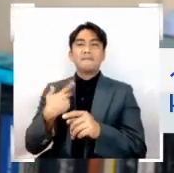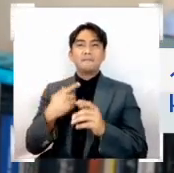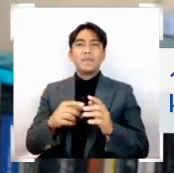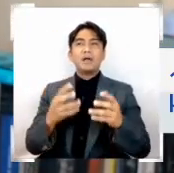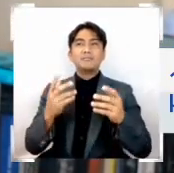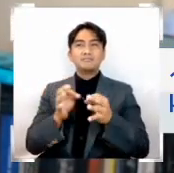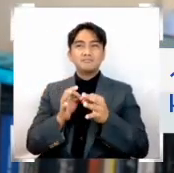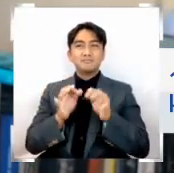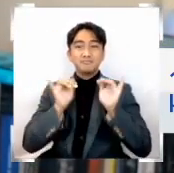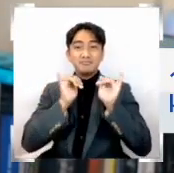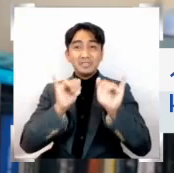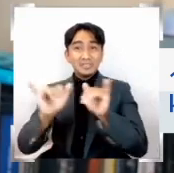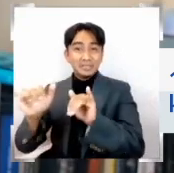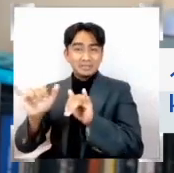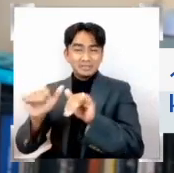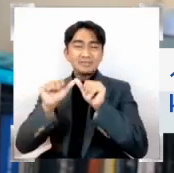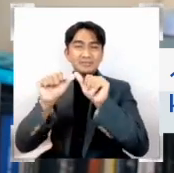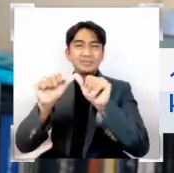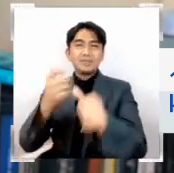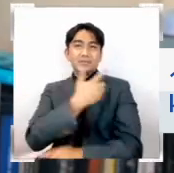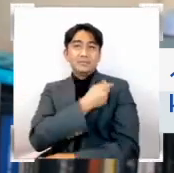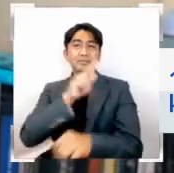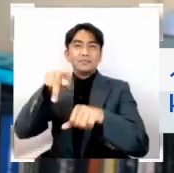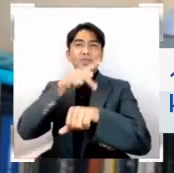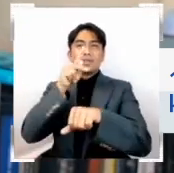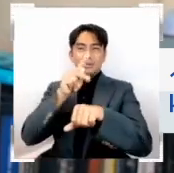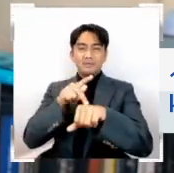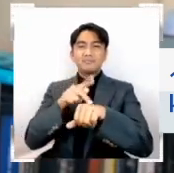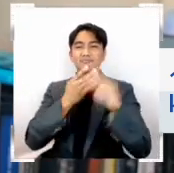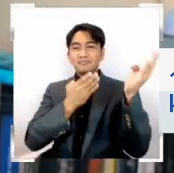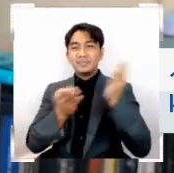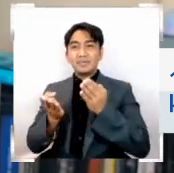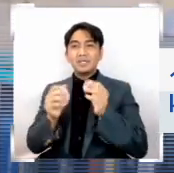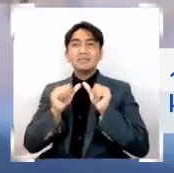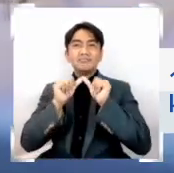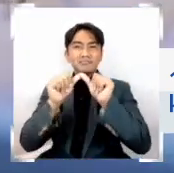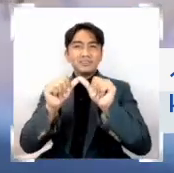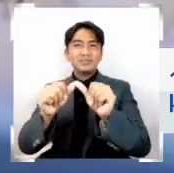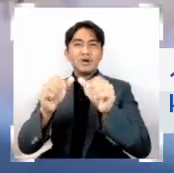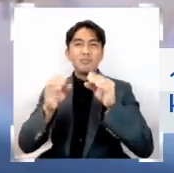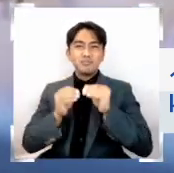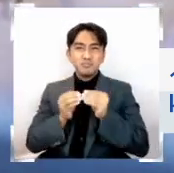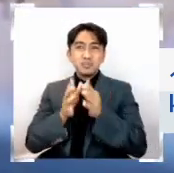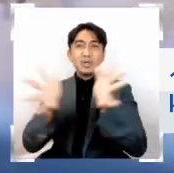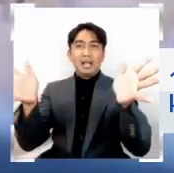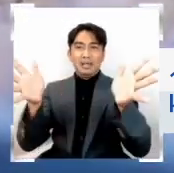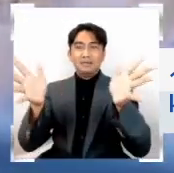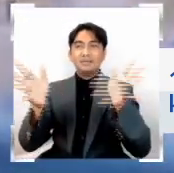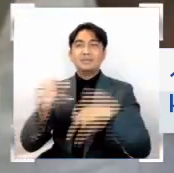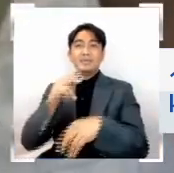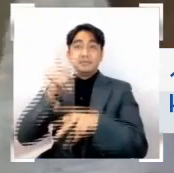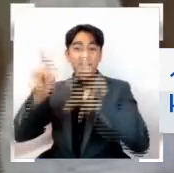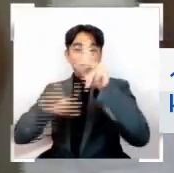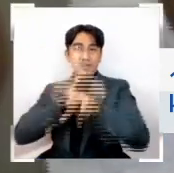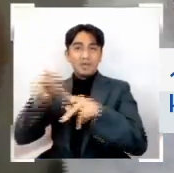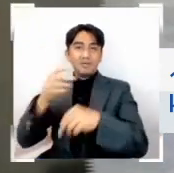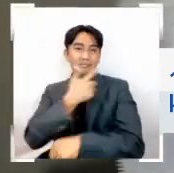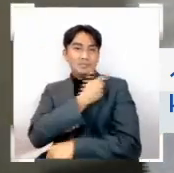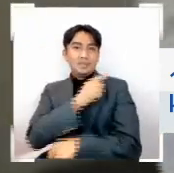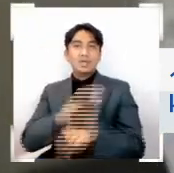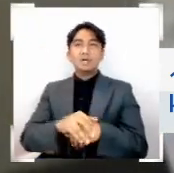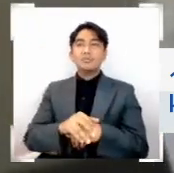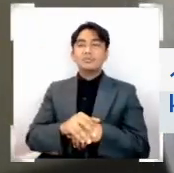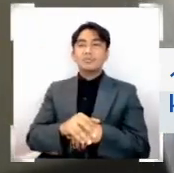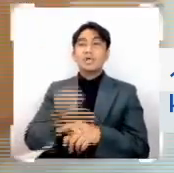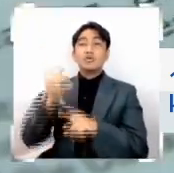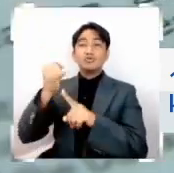sa Pilipinas, ay masisimulan na ang malawakang pagbabakuna sa publiko. Sa Hulyo, inaasahang may mahigit 30 million doses na